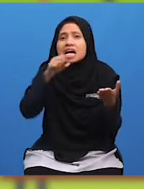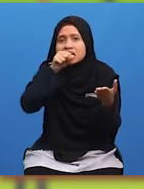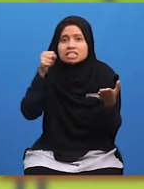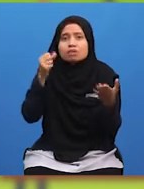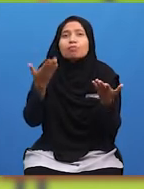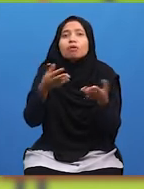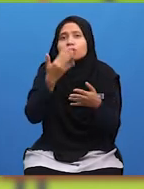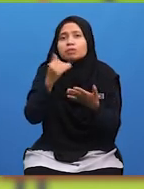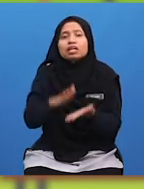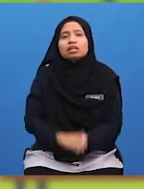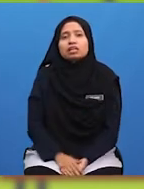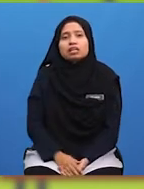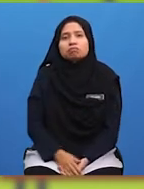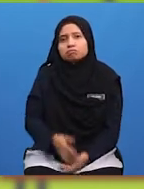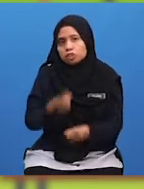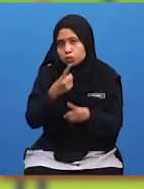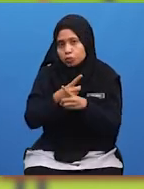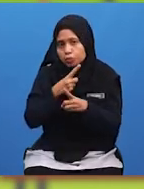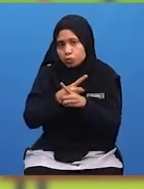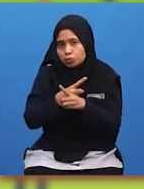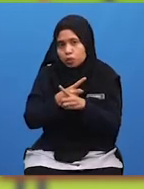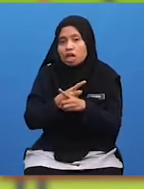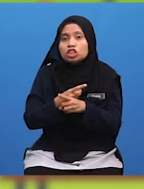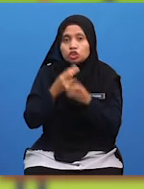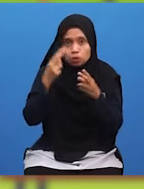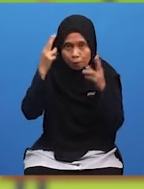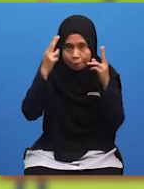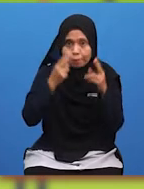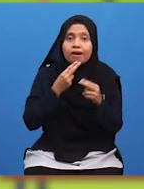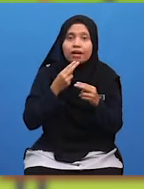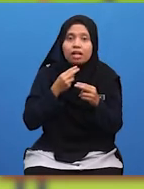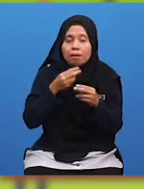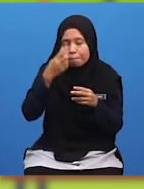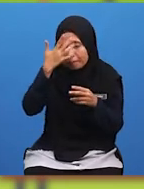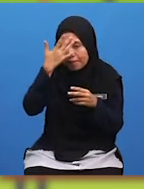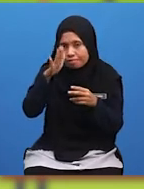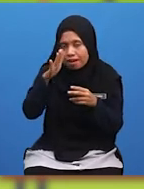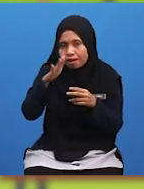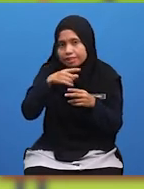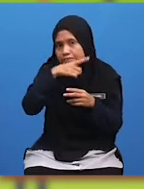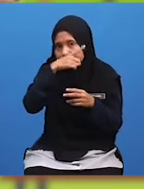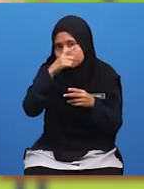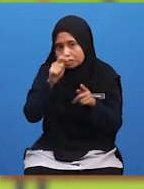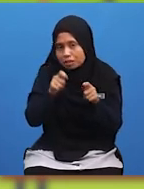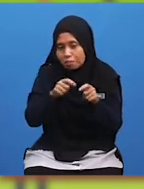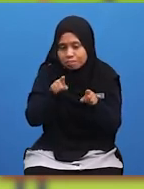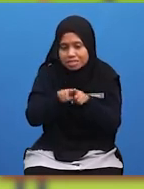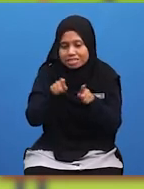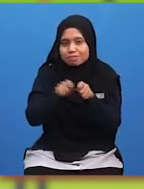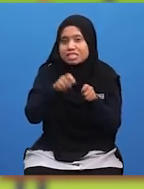Ya, betul murid-murid. Si Comel memang bijak dan pintar seperti kamu